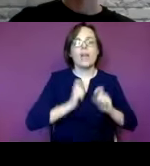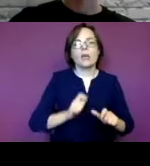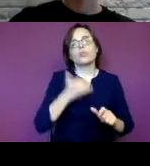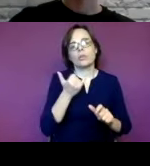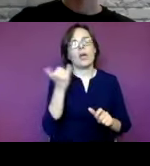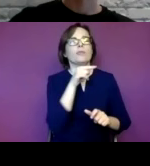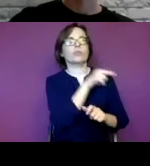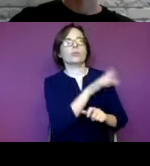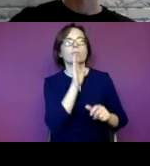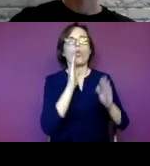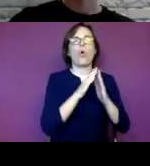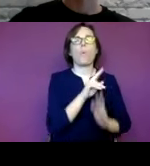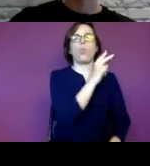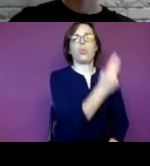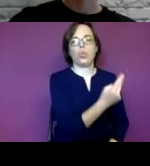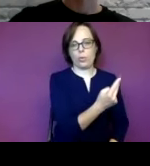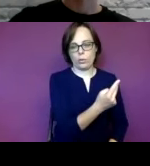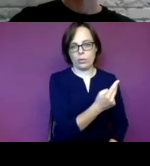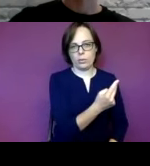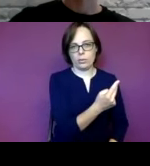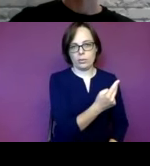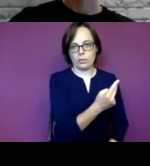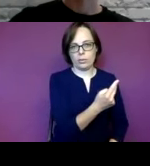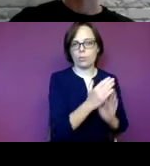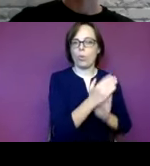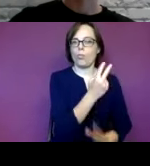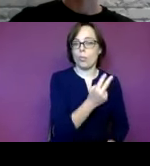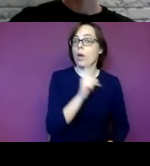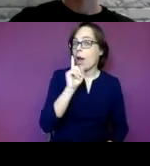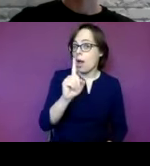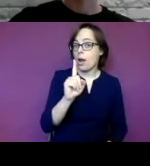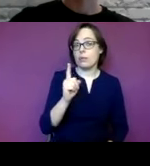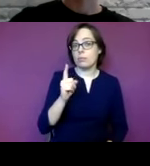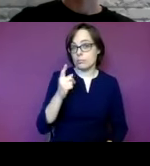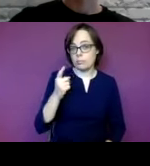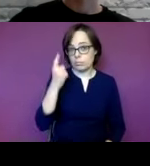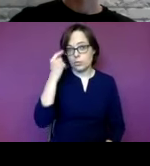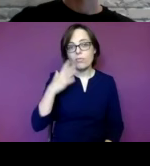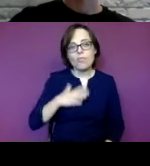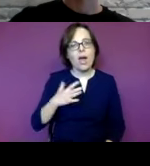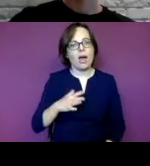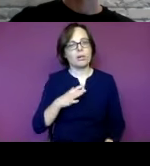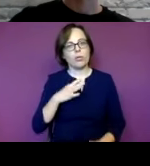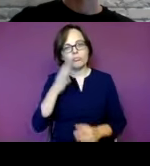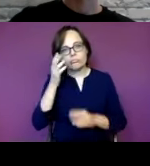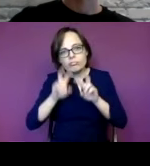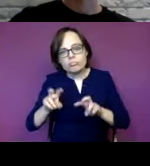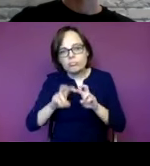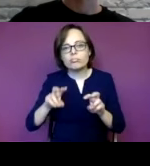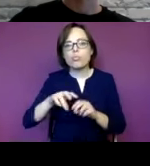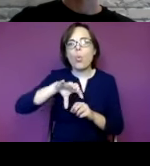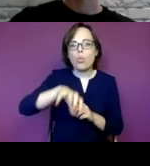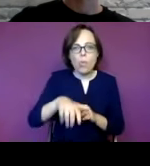Więc tylko zwrócę uwagę na to, że jest ta grupa, która mam przekonanie też jest bardzo silnym takim motorem modernizacyjnym